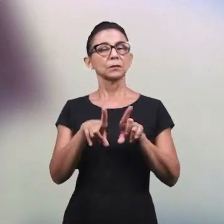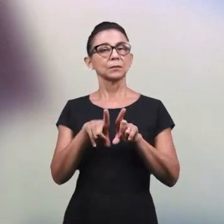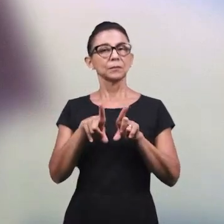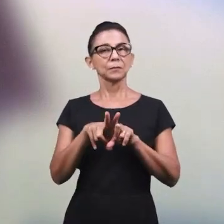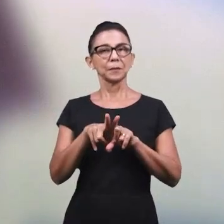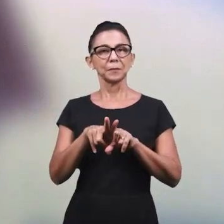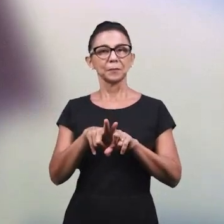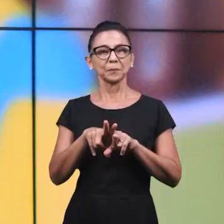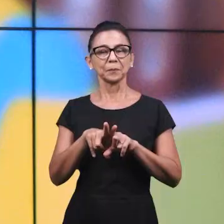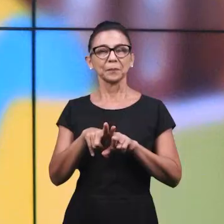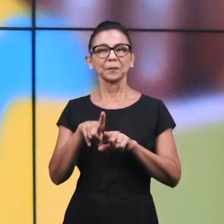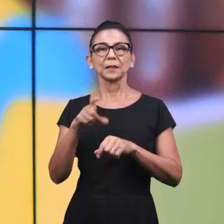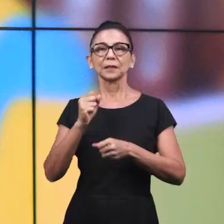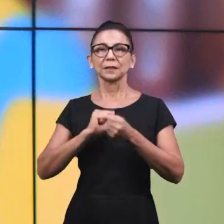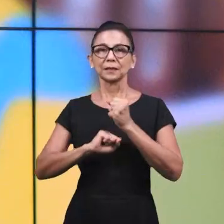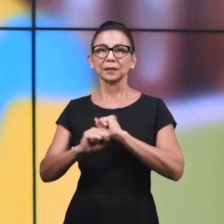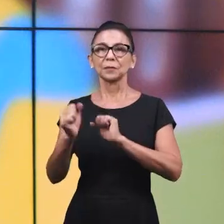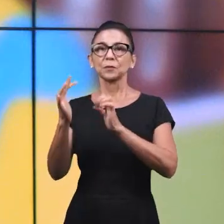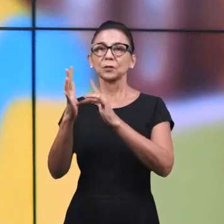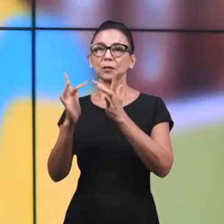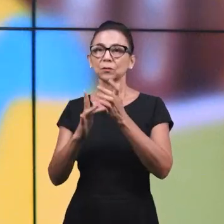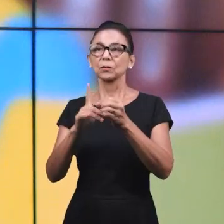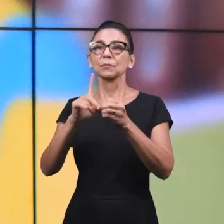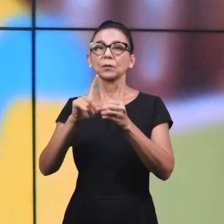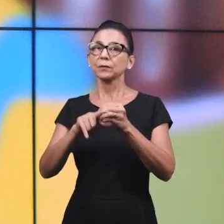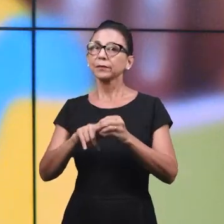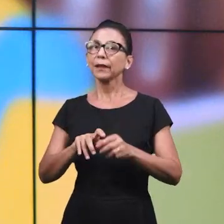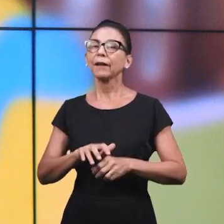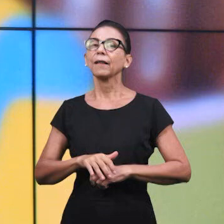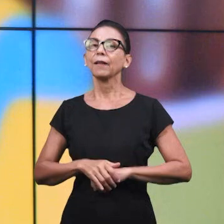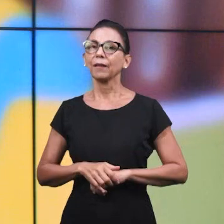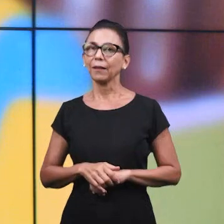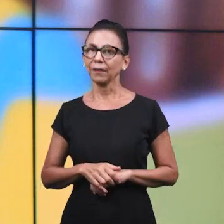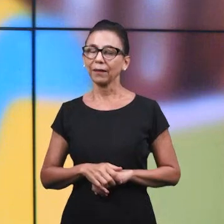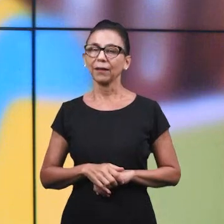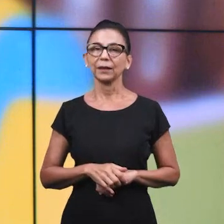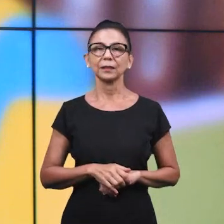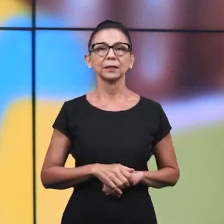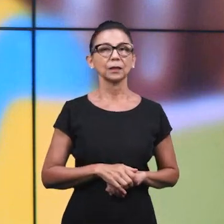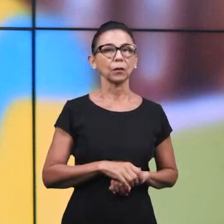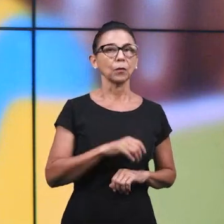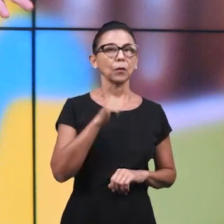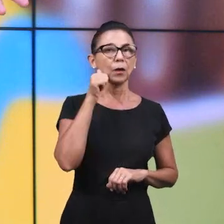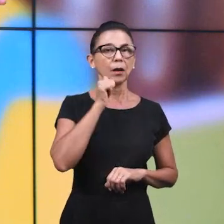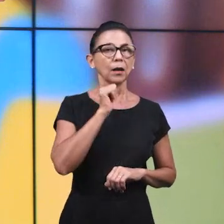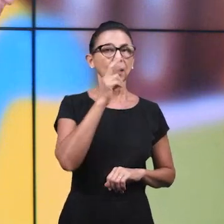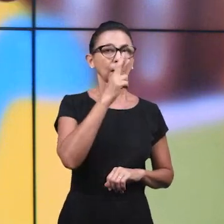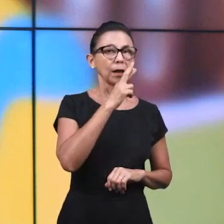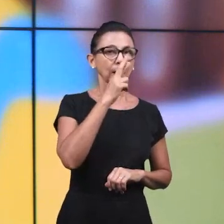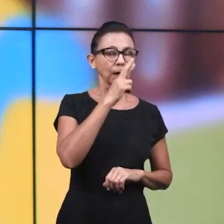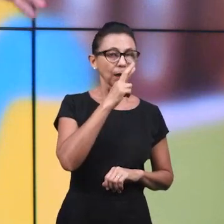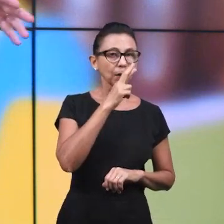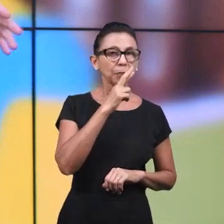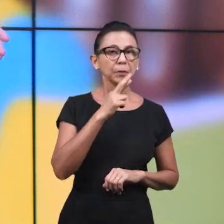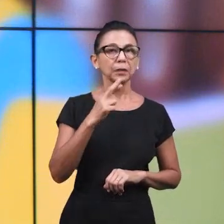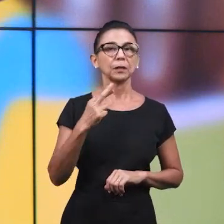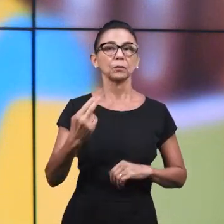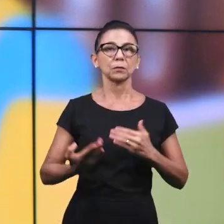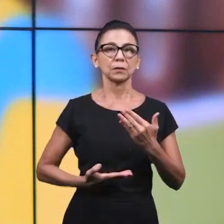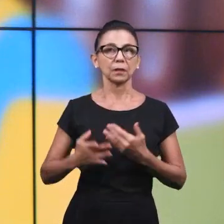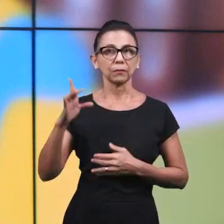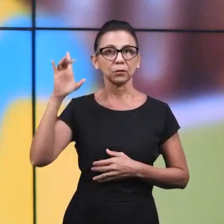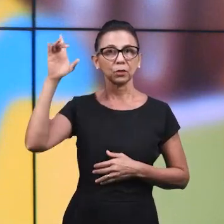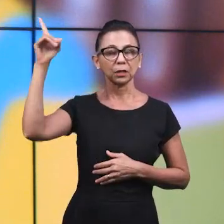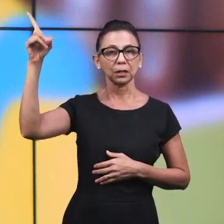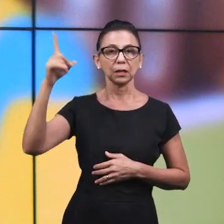la marque du sang de notre cœur. Le fil écarlate était un secret de Rahab avec le peuple de Dieu.